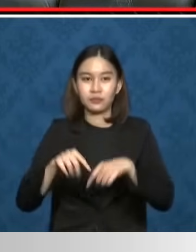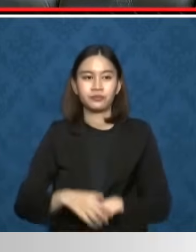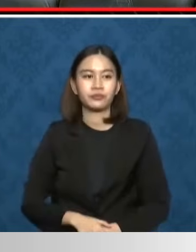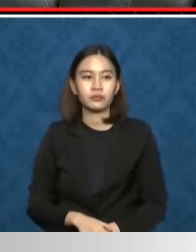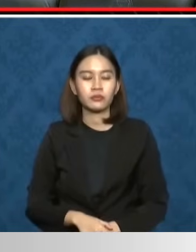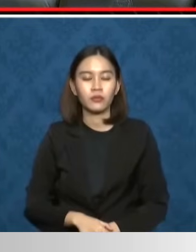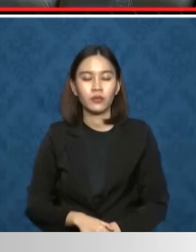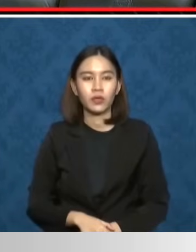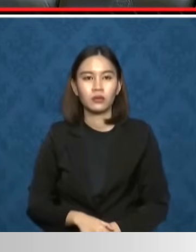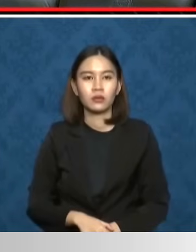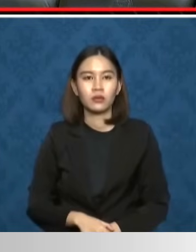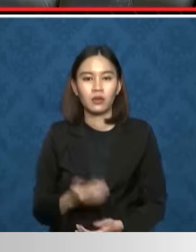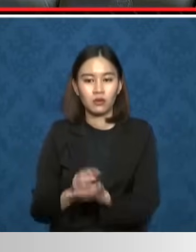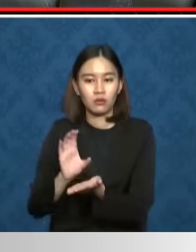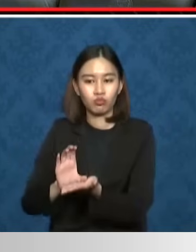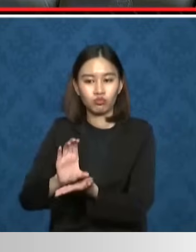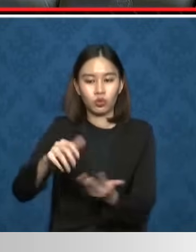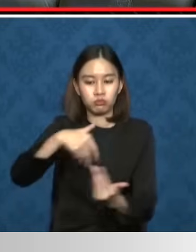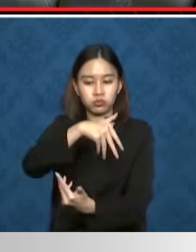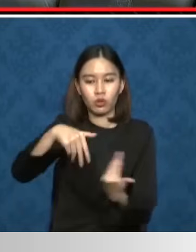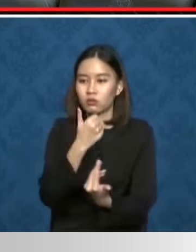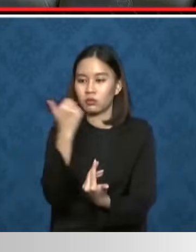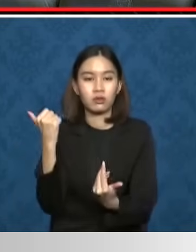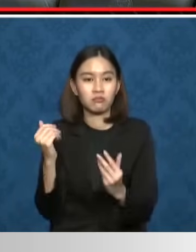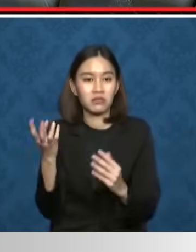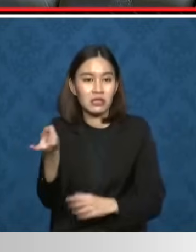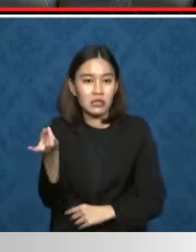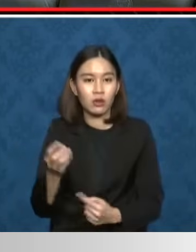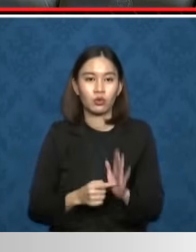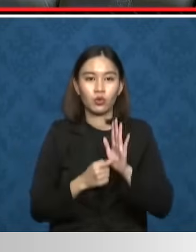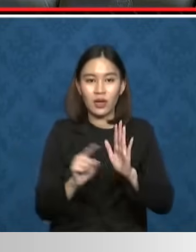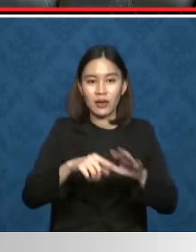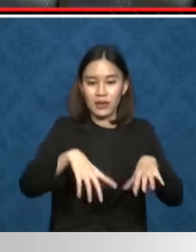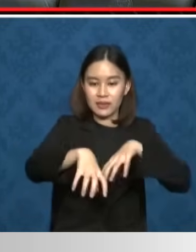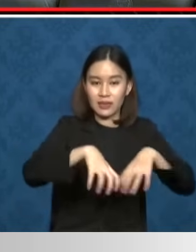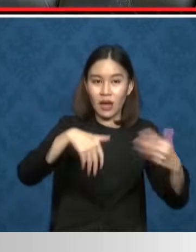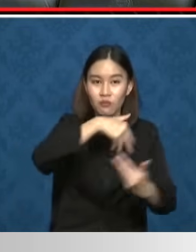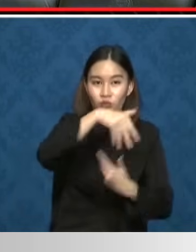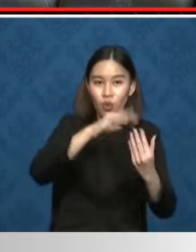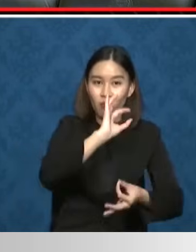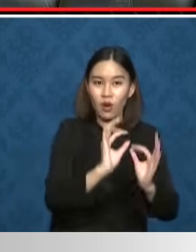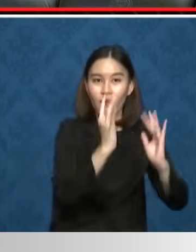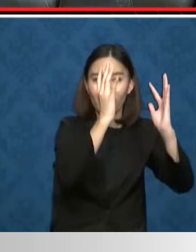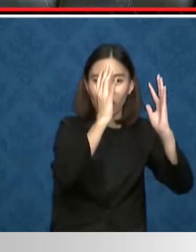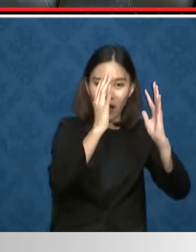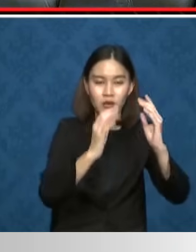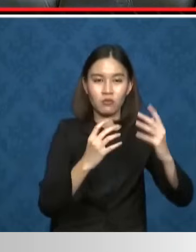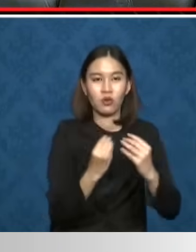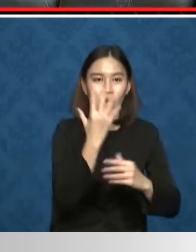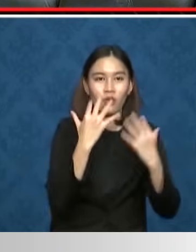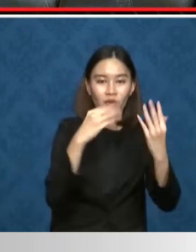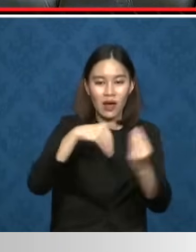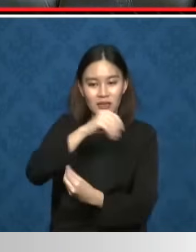ในขณะที่ไม่ได้ลงทุนกับสิ่งแวดล้อมด้านอื่นๆมากนักครับไม่ว่าจะเป็นด้านการจัดการมลพิษและไฟป่าการสร้างเศรษฐกิจสี